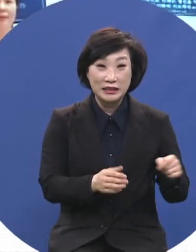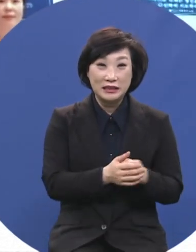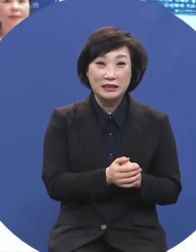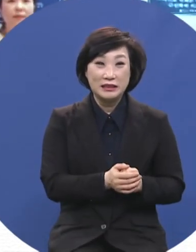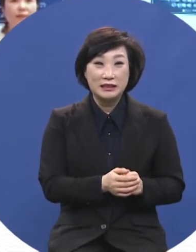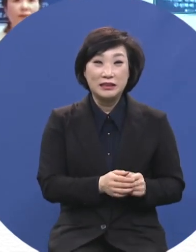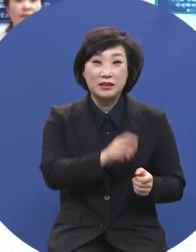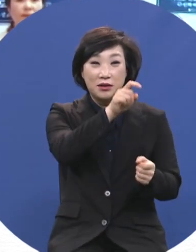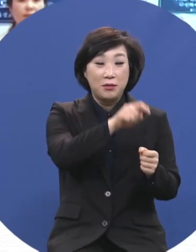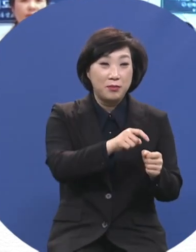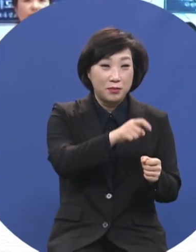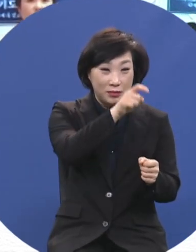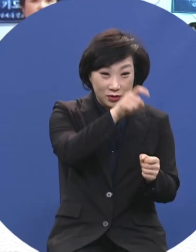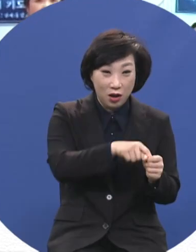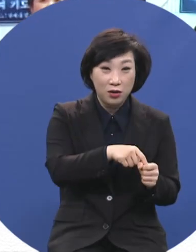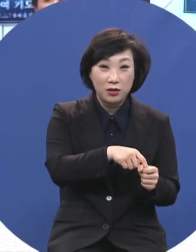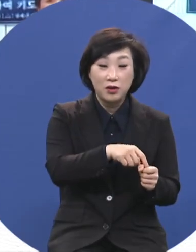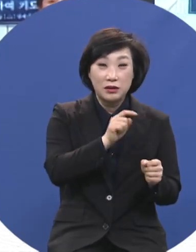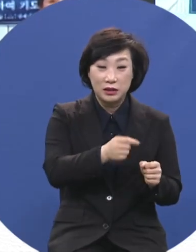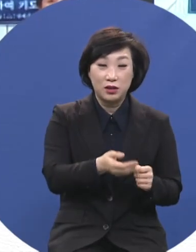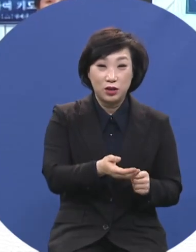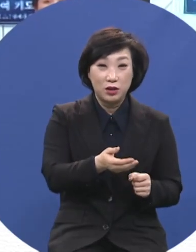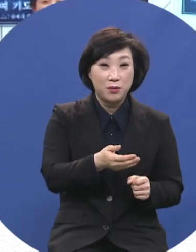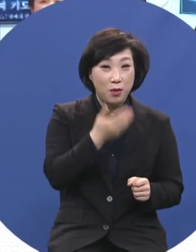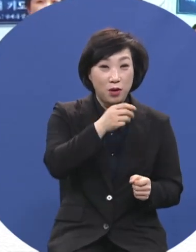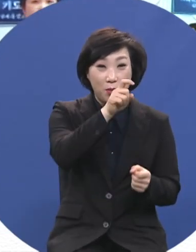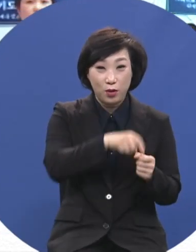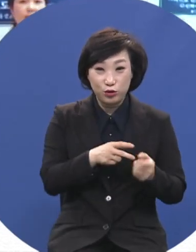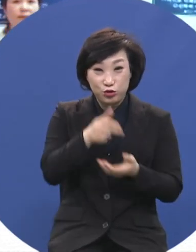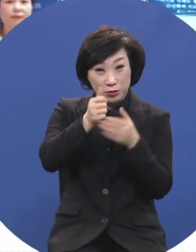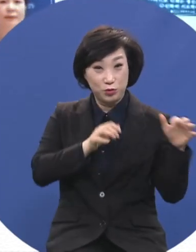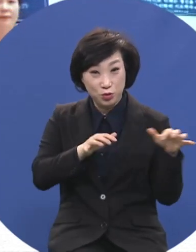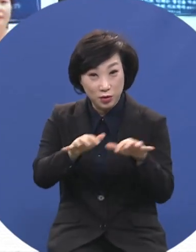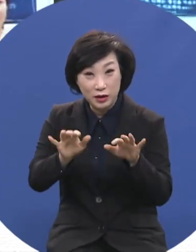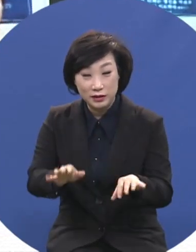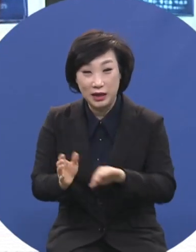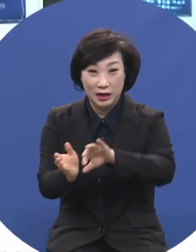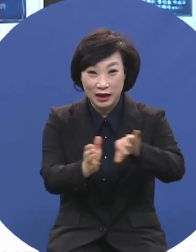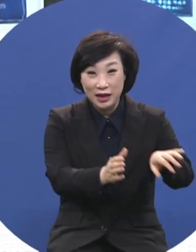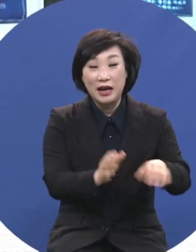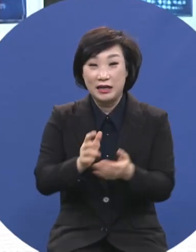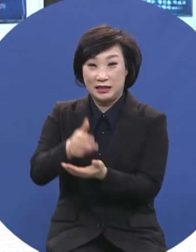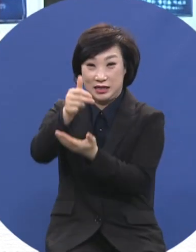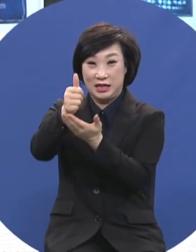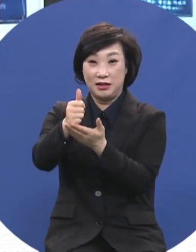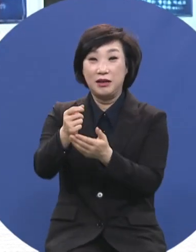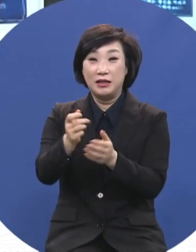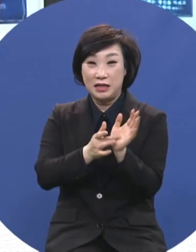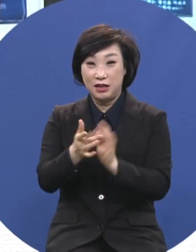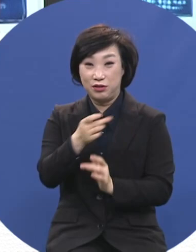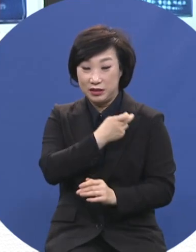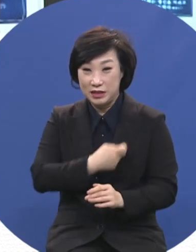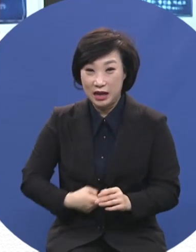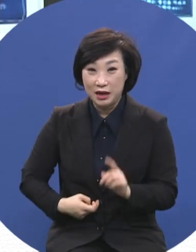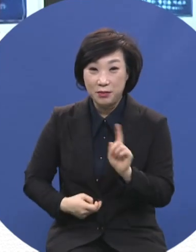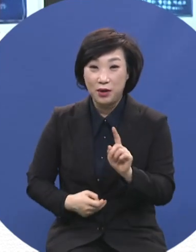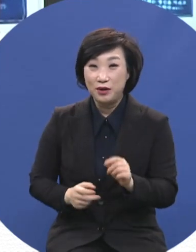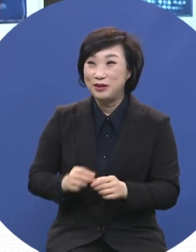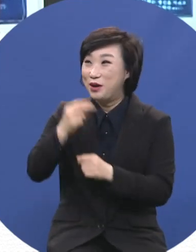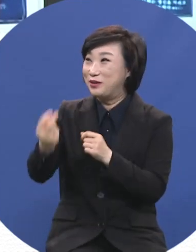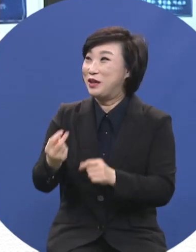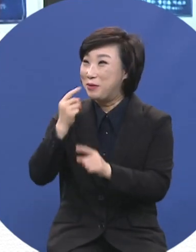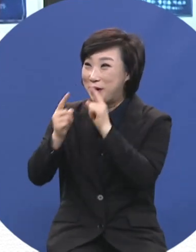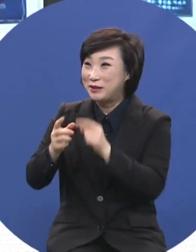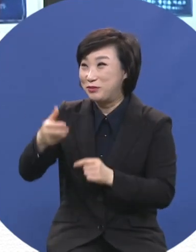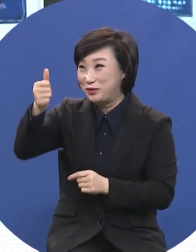때문에 주를 쫓으려고 했는데 제자들은 영생의 말씀이 주께 계시오매 우리가